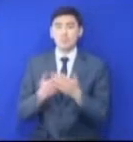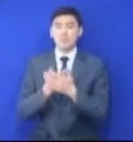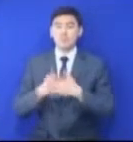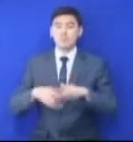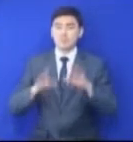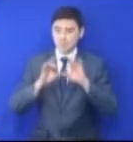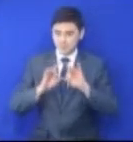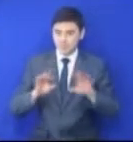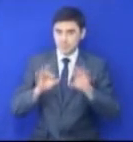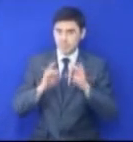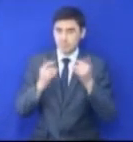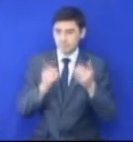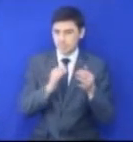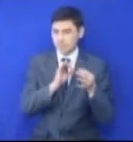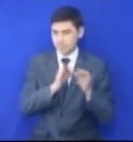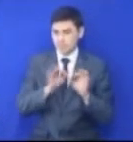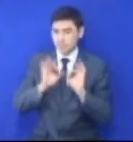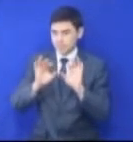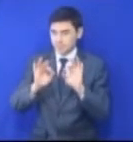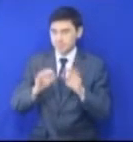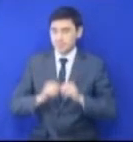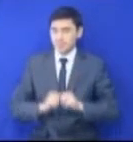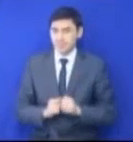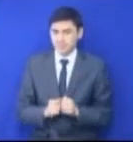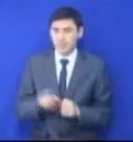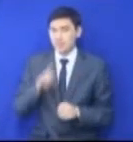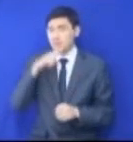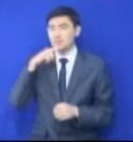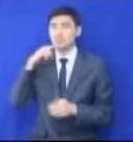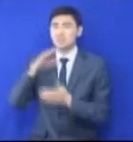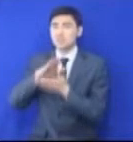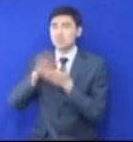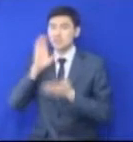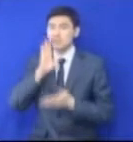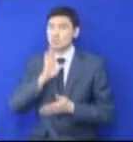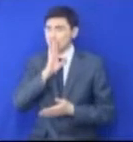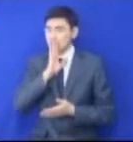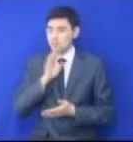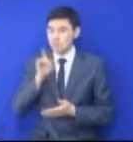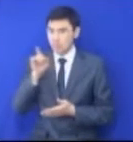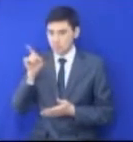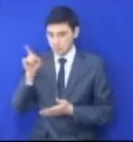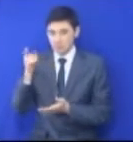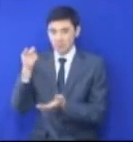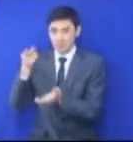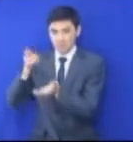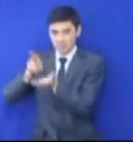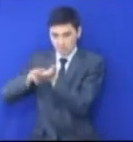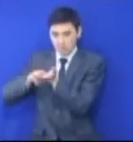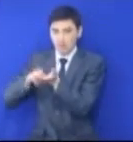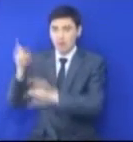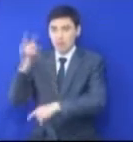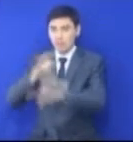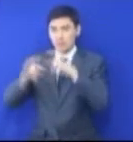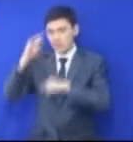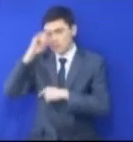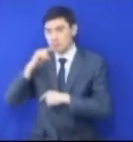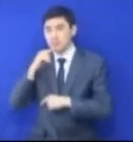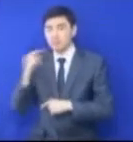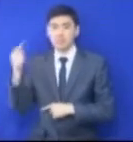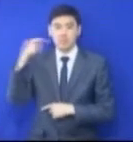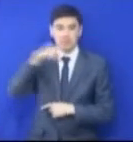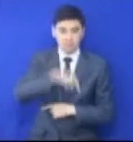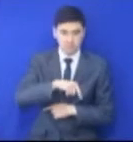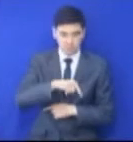А теперь обо всем по порядку. Жительницы Российской Федерации помогут оформить гражданство Казахстана. Женщина решила вернуться на свою родину и с этой